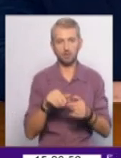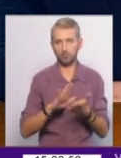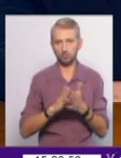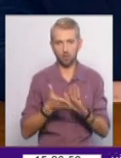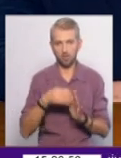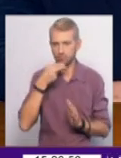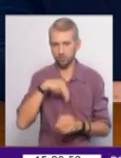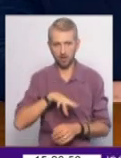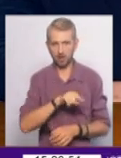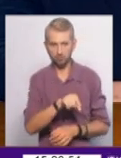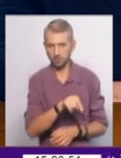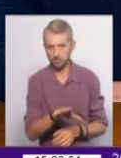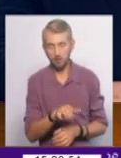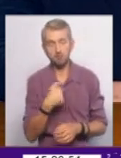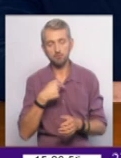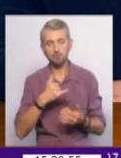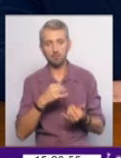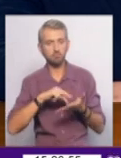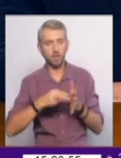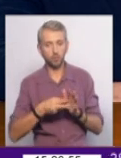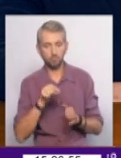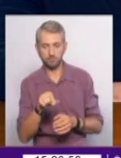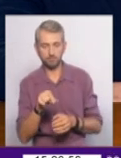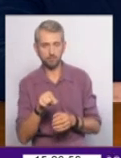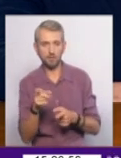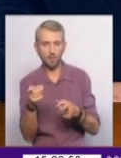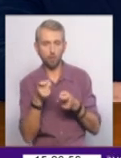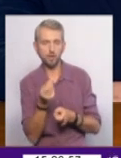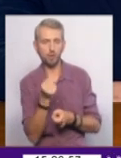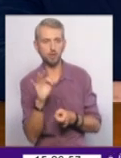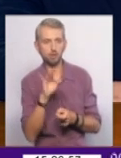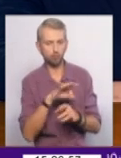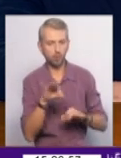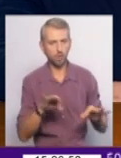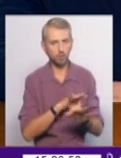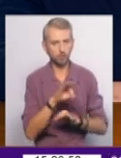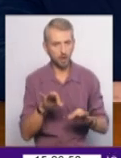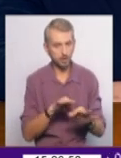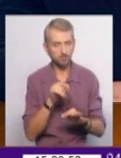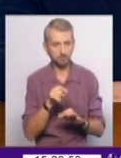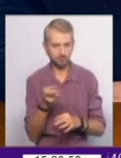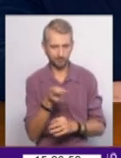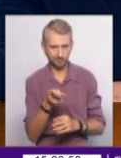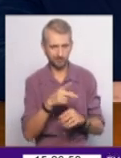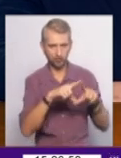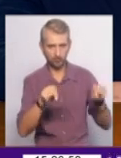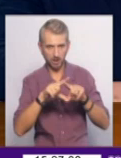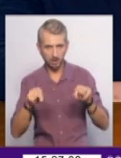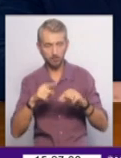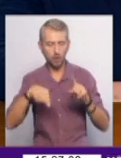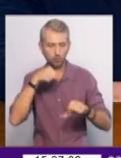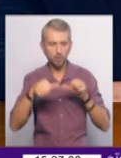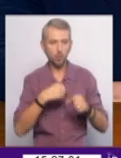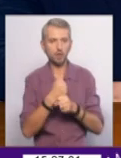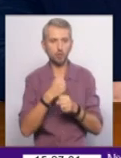103-й, тому ми зараз плануємо залучити кошти щодо проєктування. цих шкіл, і в наступному році